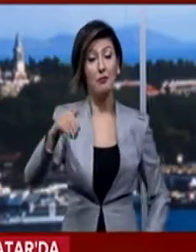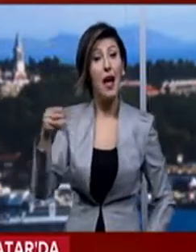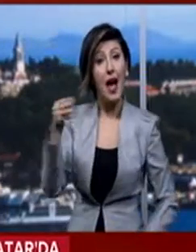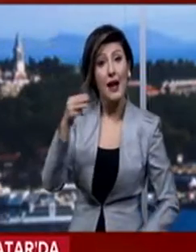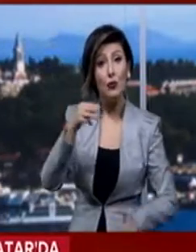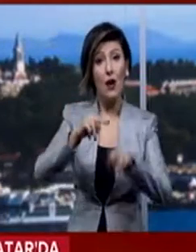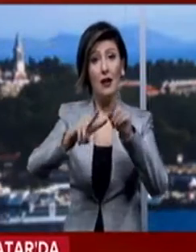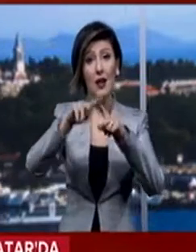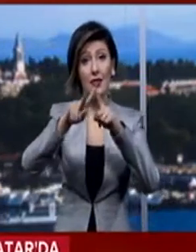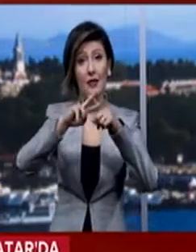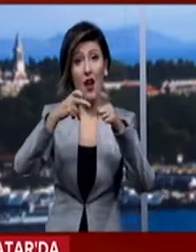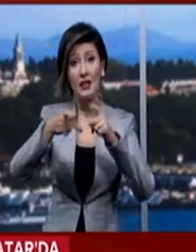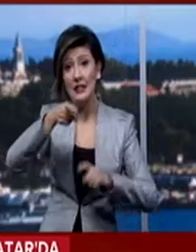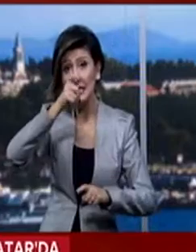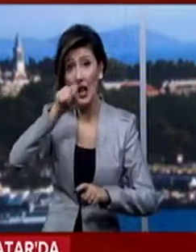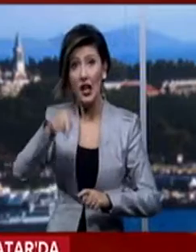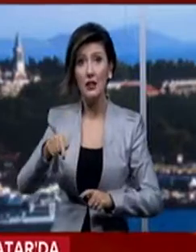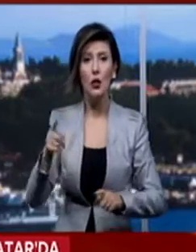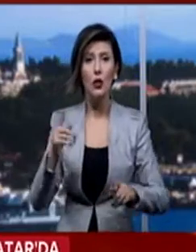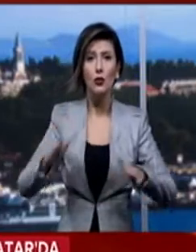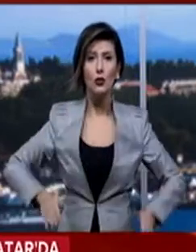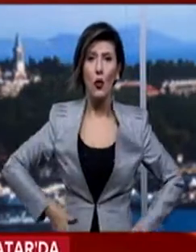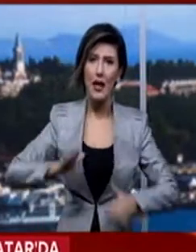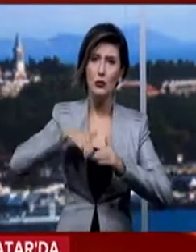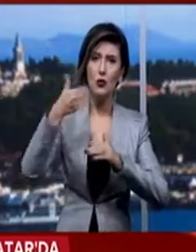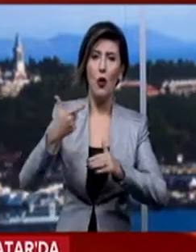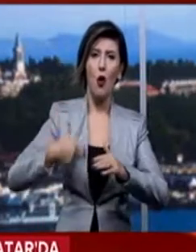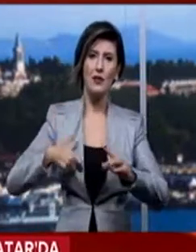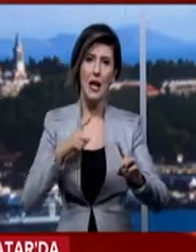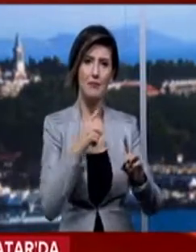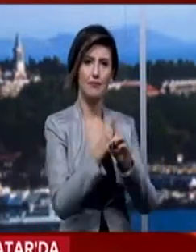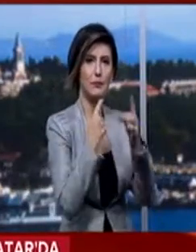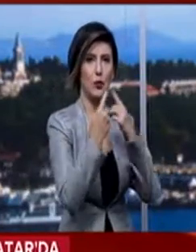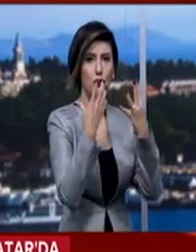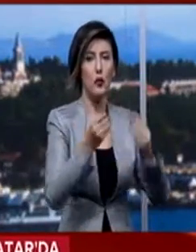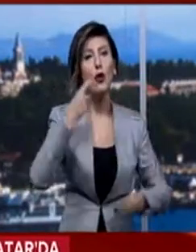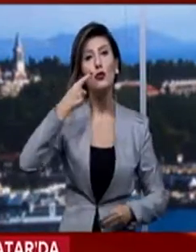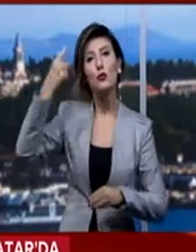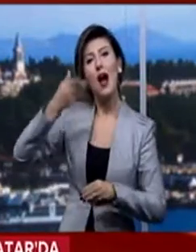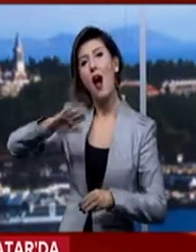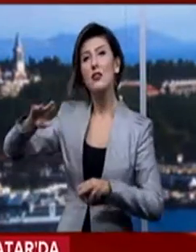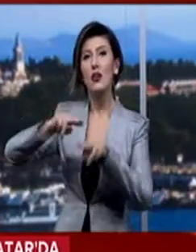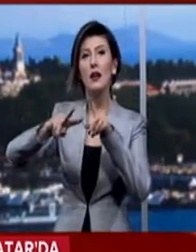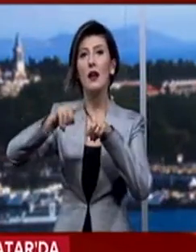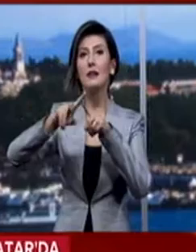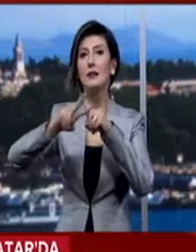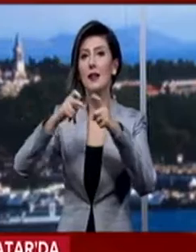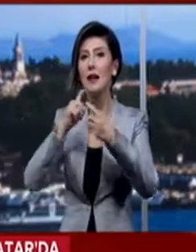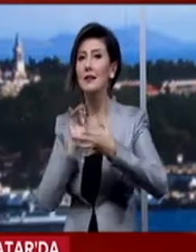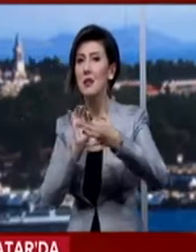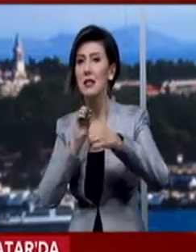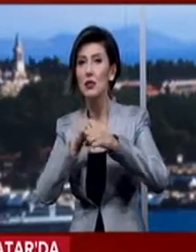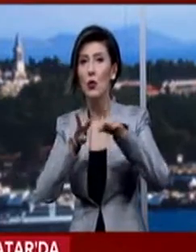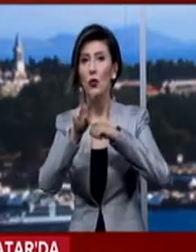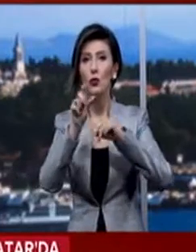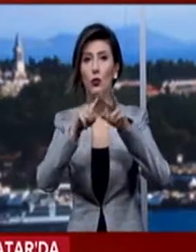Erdoğan'la Katar Emiri törenin ardından baş başa görüşmeye geçti. Cumhurbaşkanı ayrıca Katar temasları